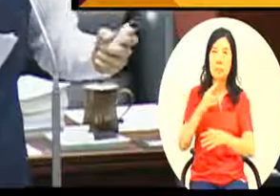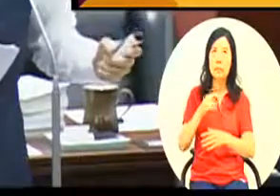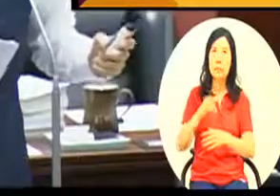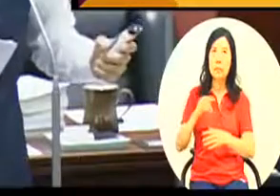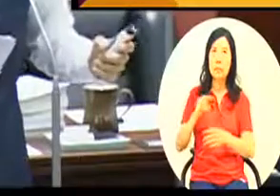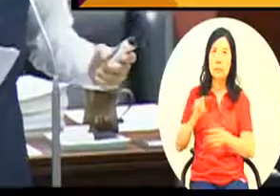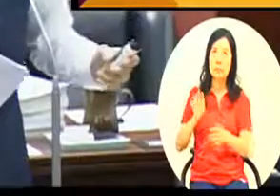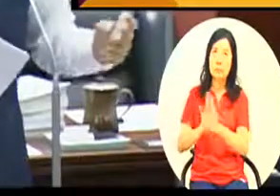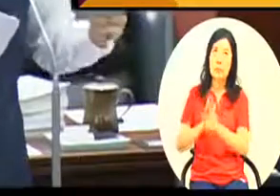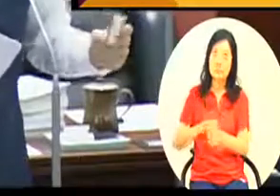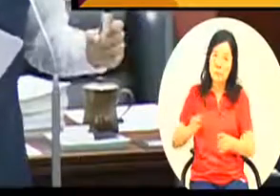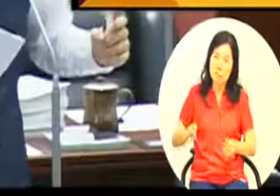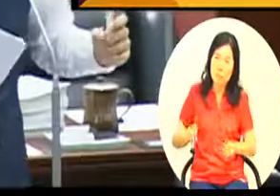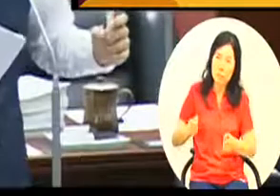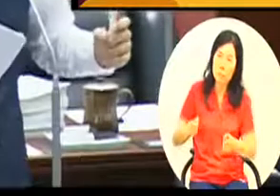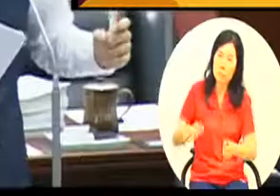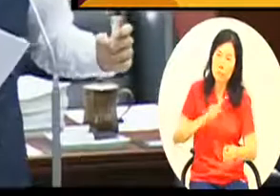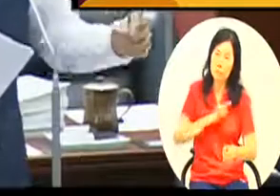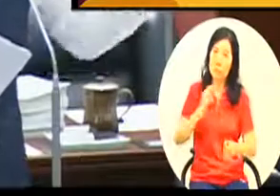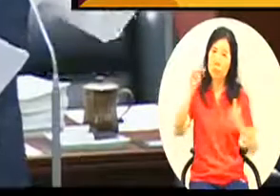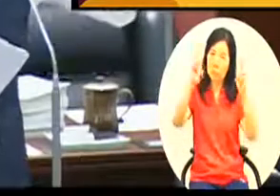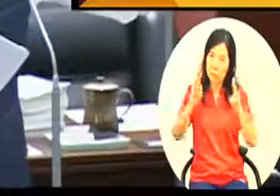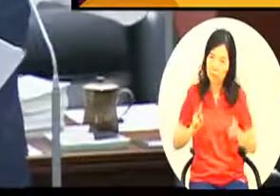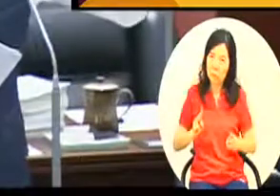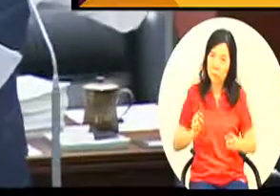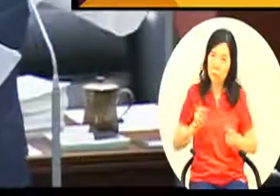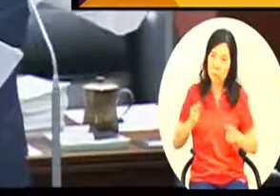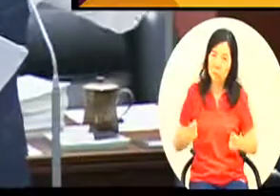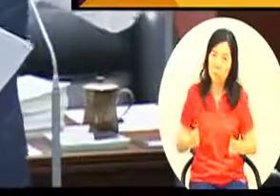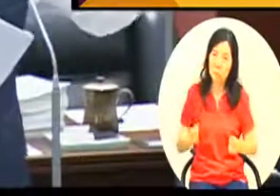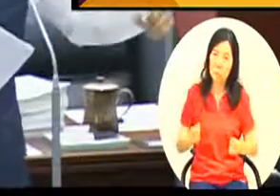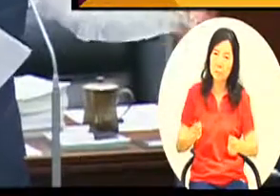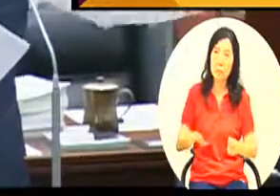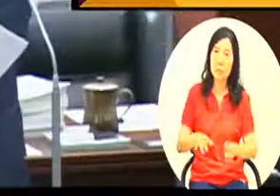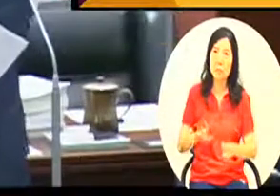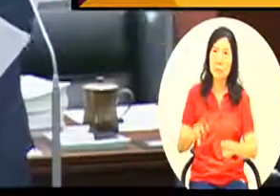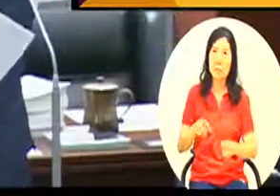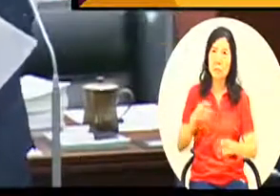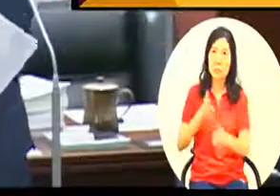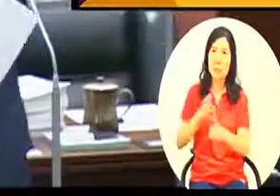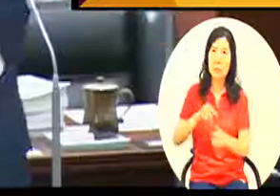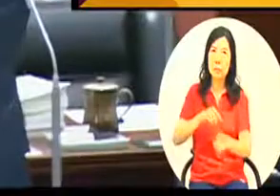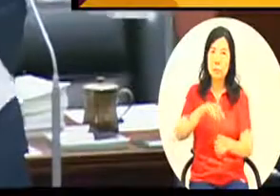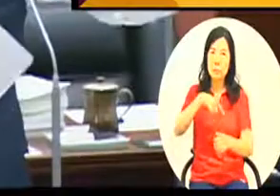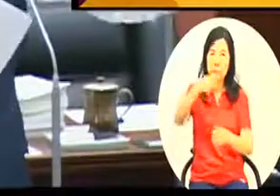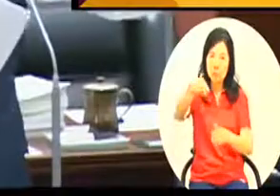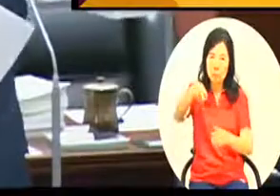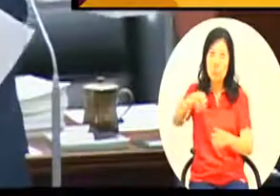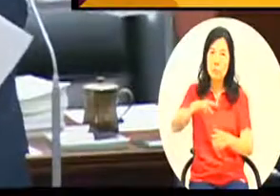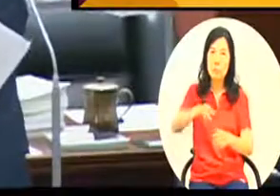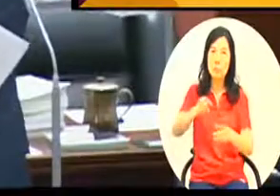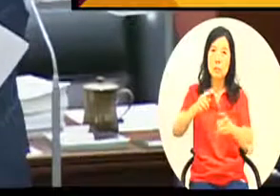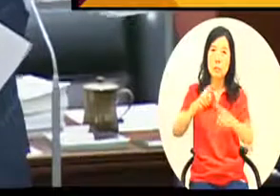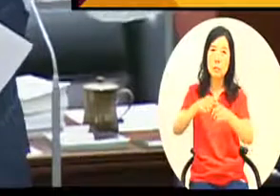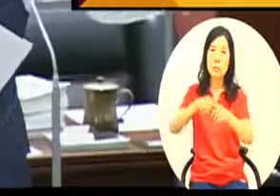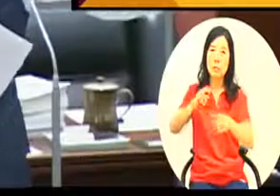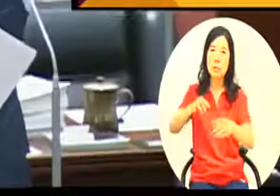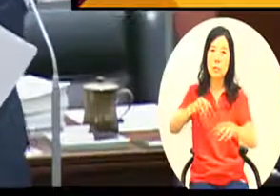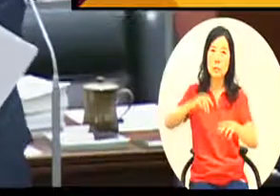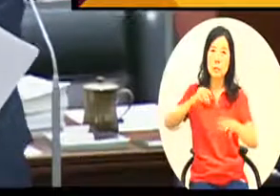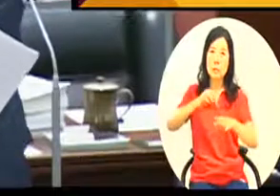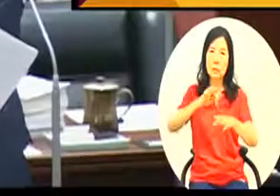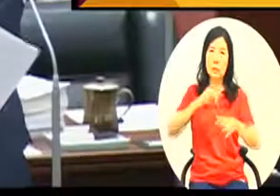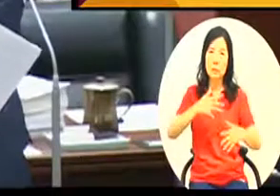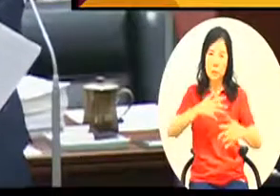助推送，或者是他自己驾动力辅具，请问一下，他要到下个路口或前一个路口的这个斑马线过去之